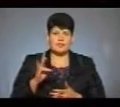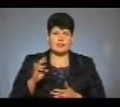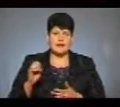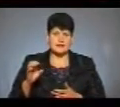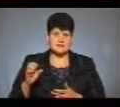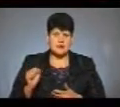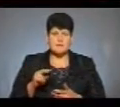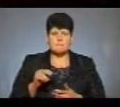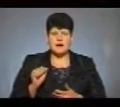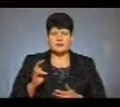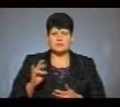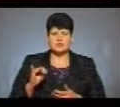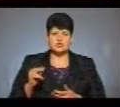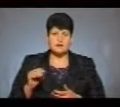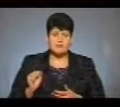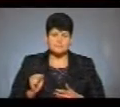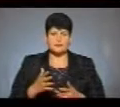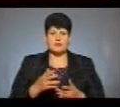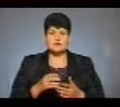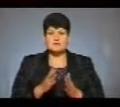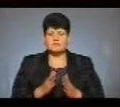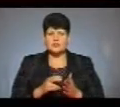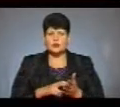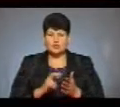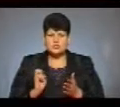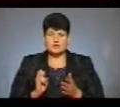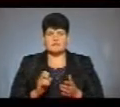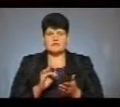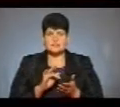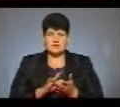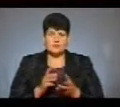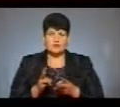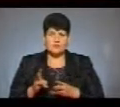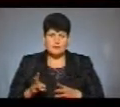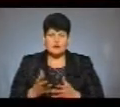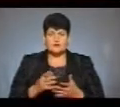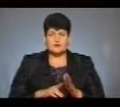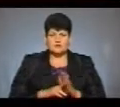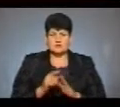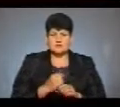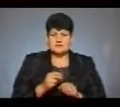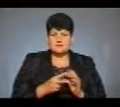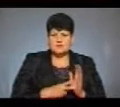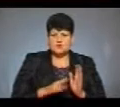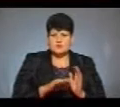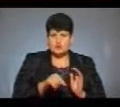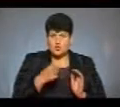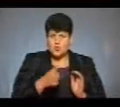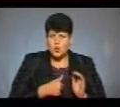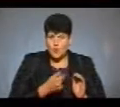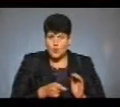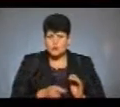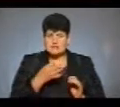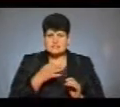відключення споживачів від систем централізованого опалення та постачання гарячої води набрав чинності 17 вересня цього року, повідомив